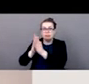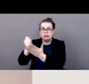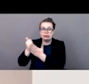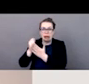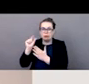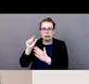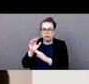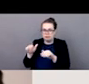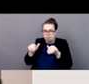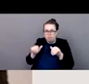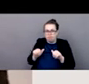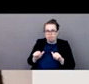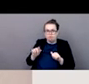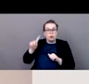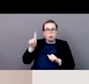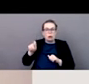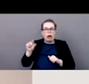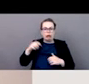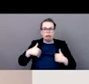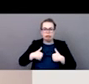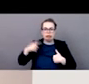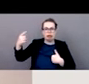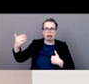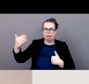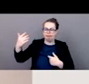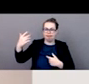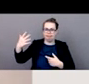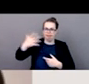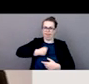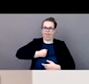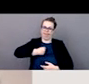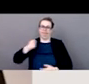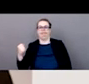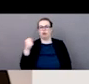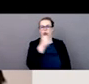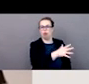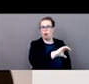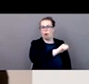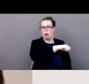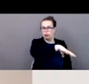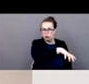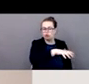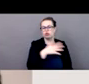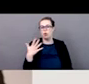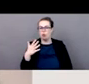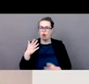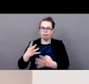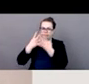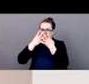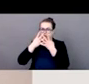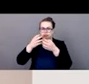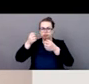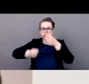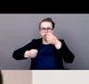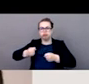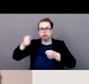ont peur des actions des agents de l'ordre et ceci est en train justement de faire des taux qui ne vont pas chercher de l'assistance même